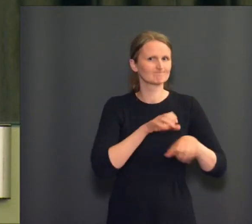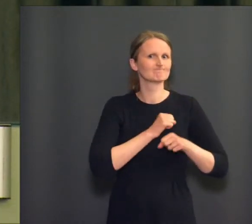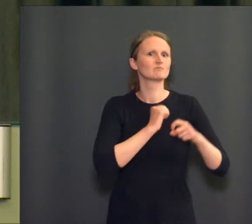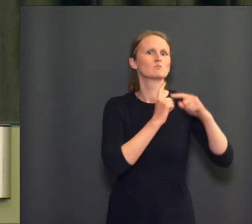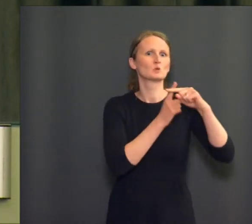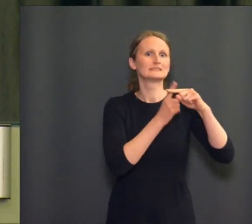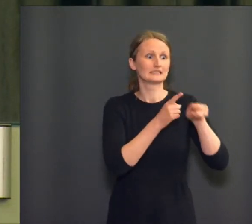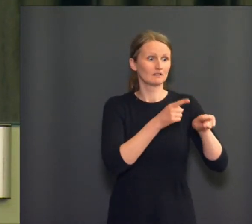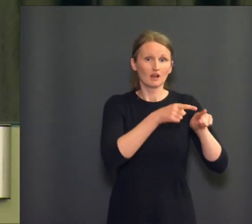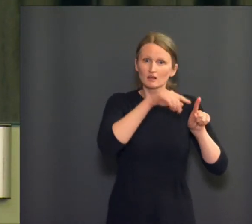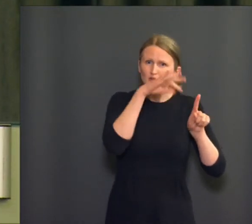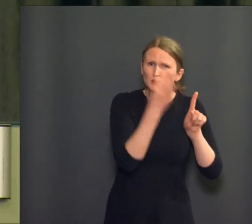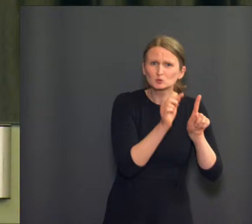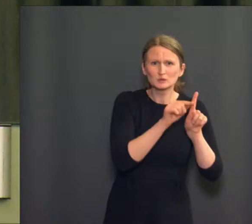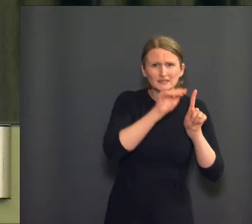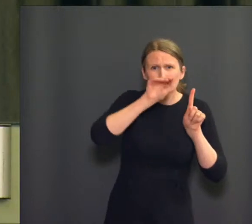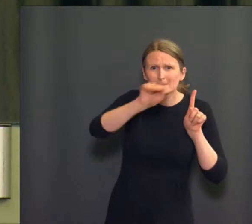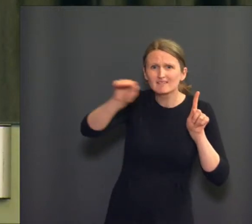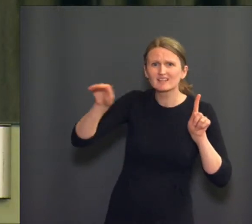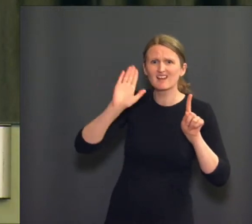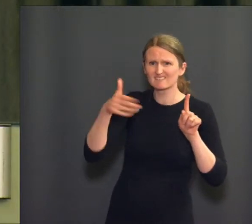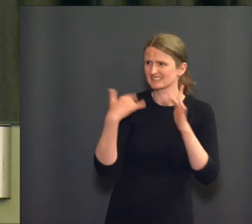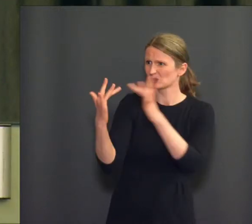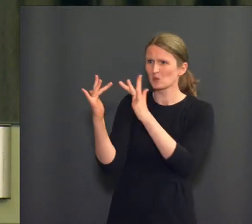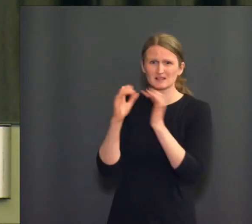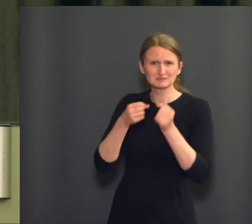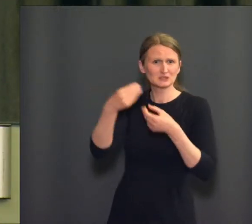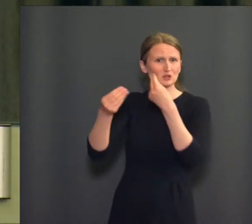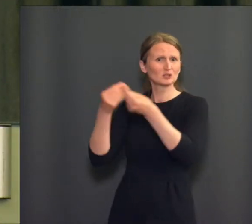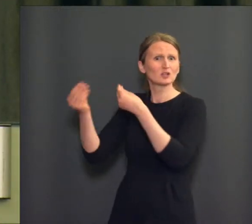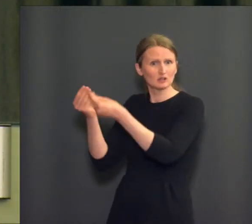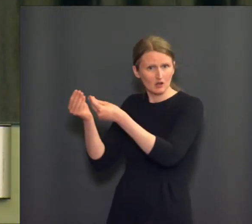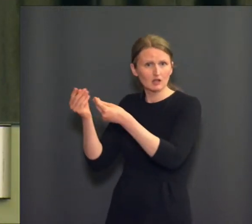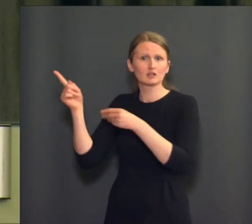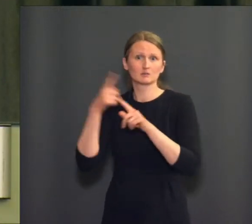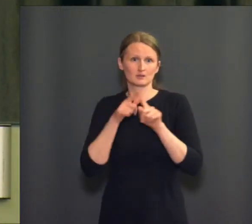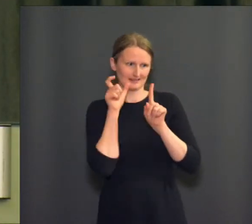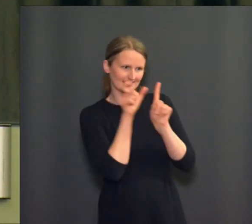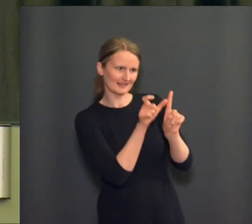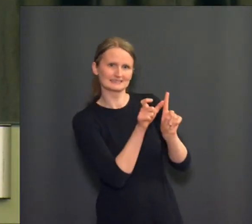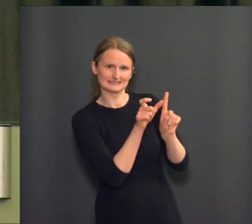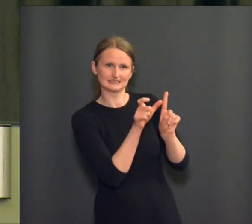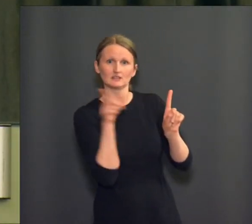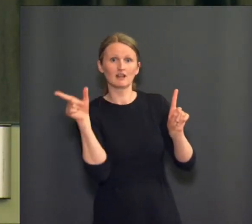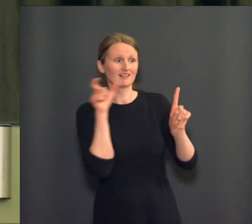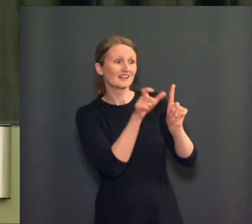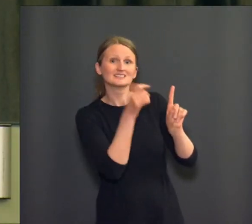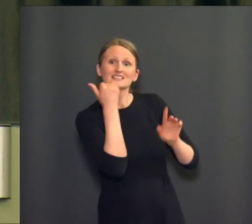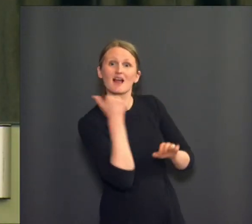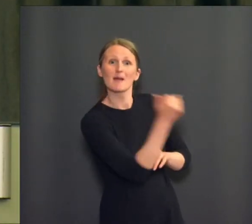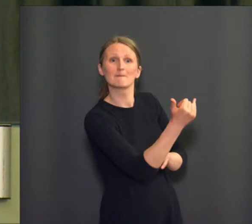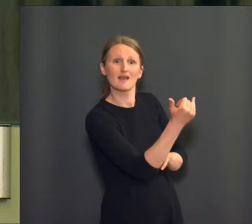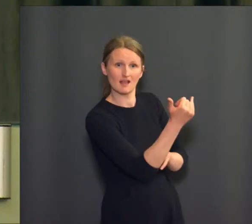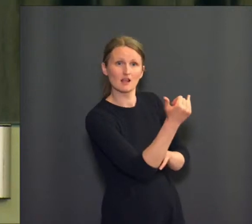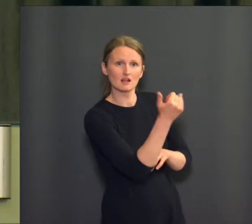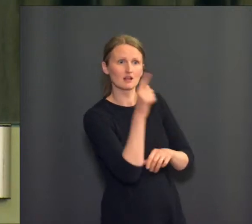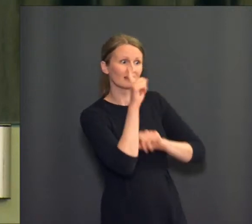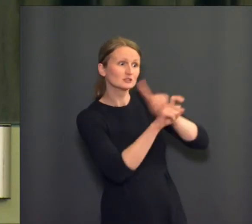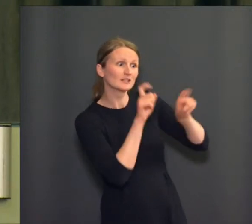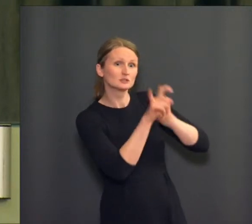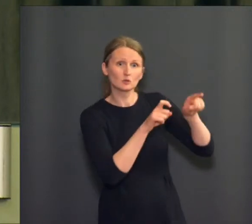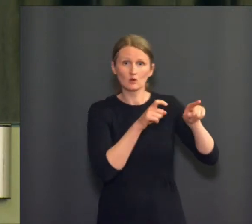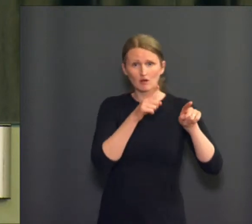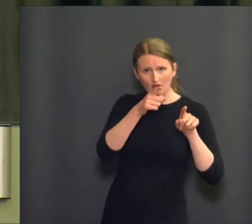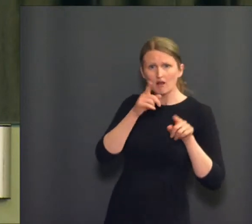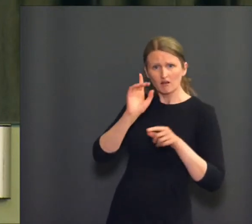de contact en répondant de la manière la plus complète possible aux questions posées par l'opérateur qui est là pour vous aider. Le suivi de